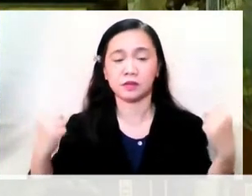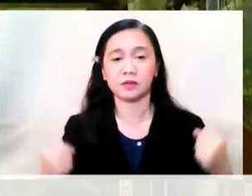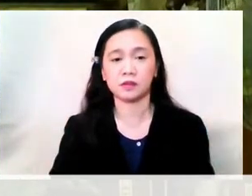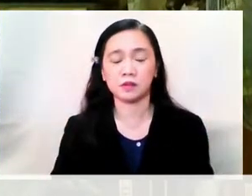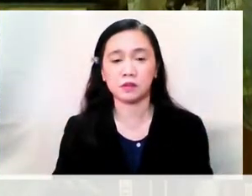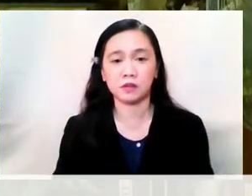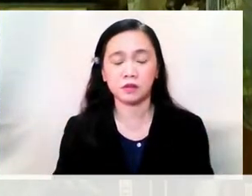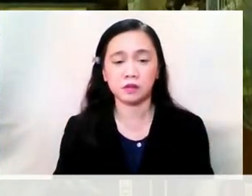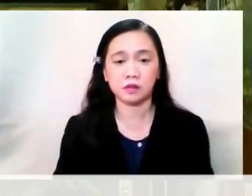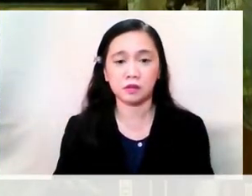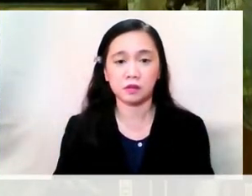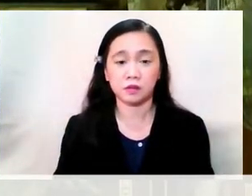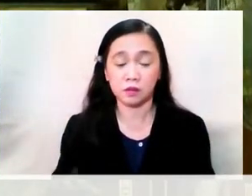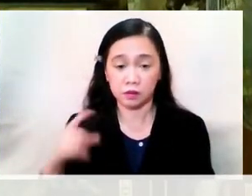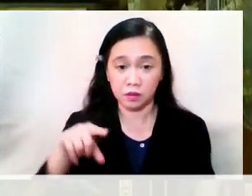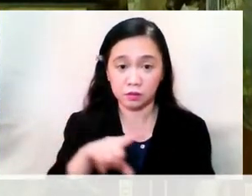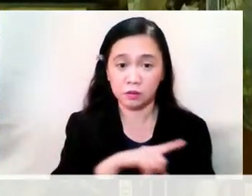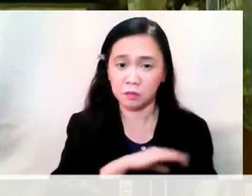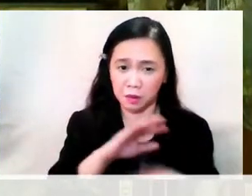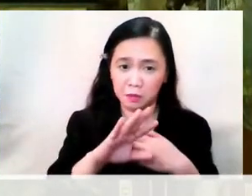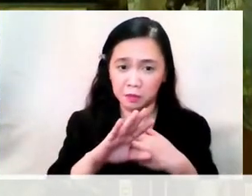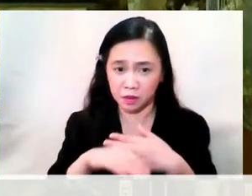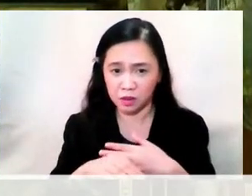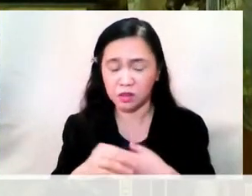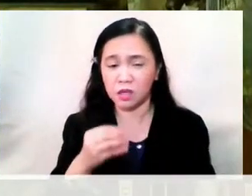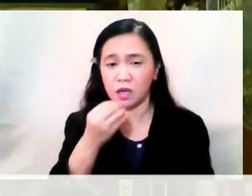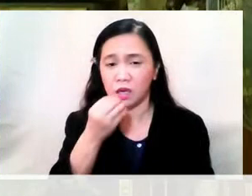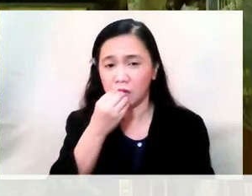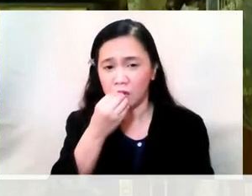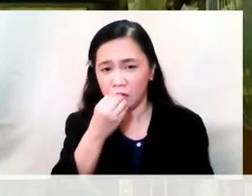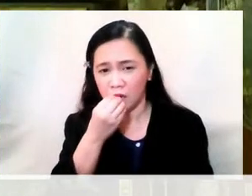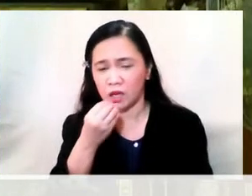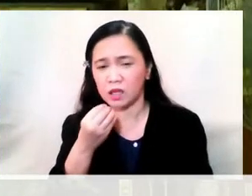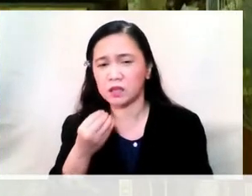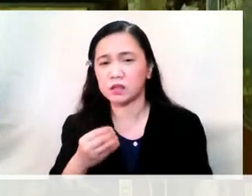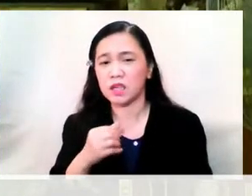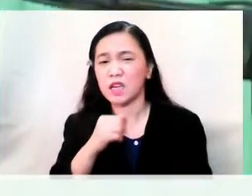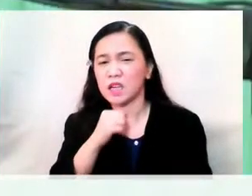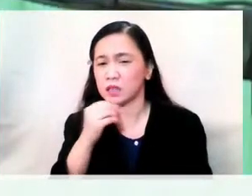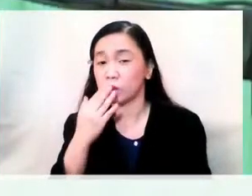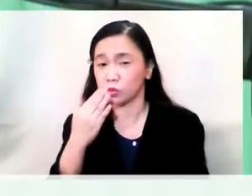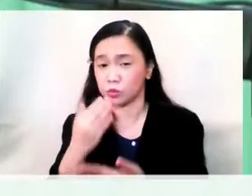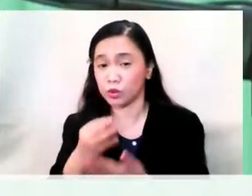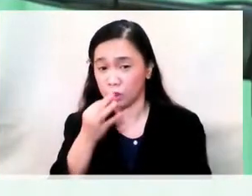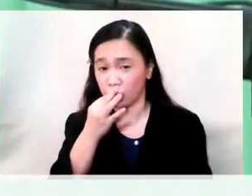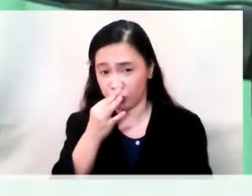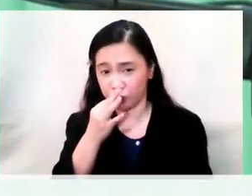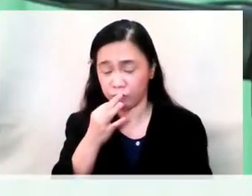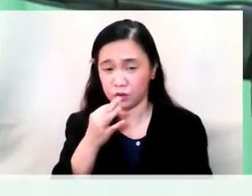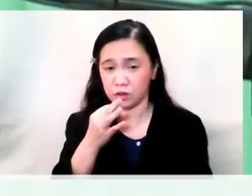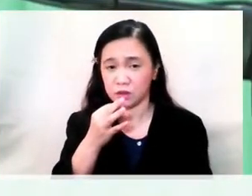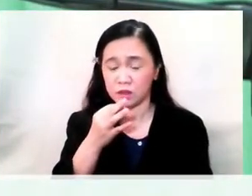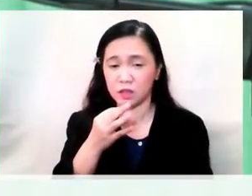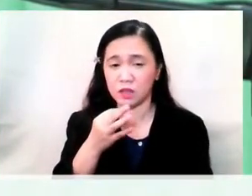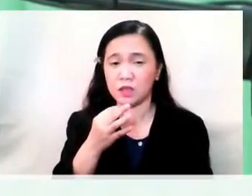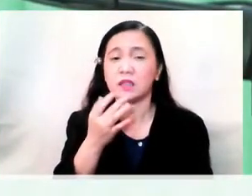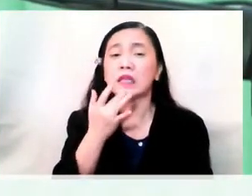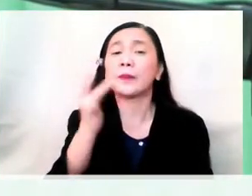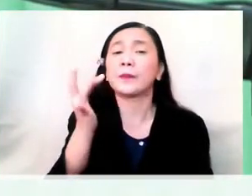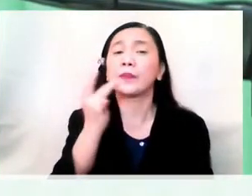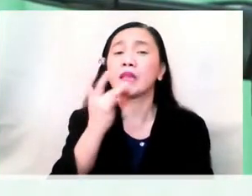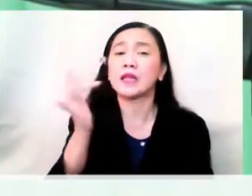tayo sa pagkakain ng junk foods at unhealthy meals kasi masarap lang sa